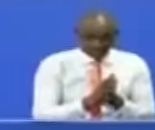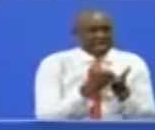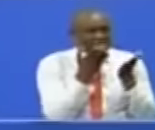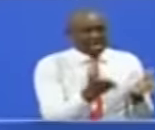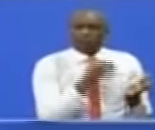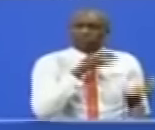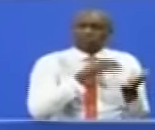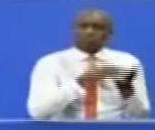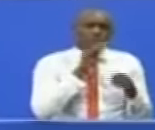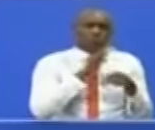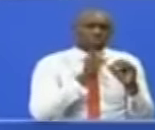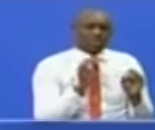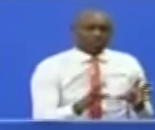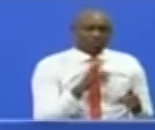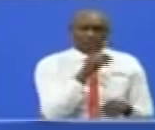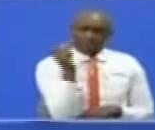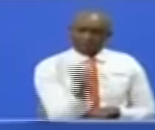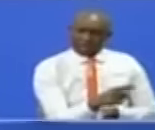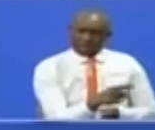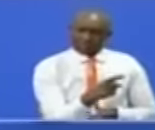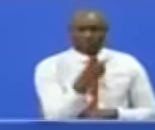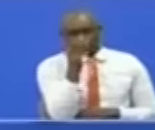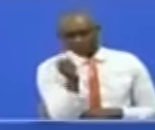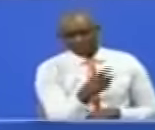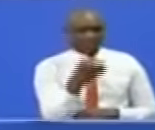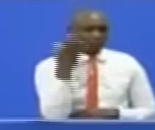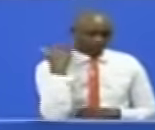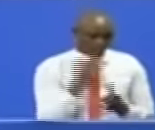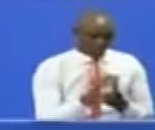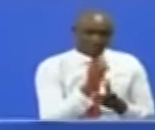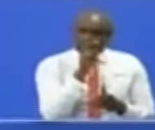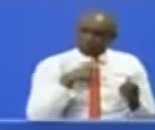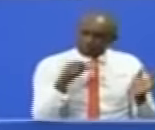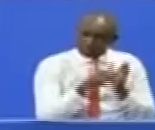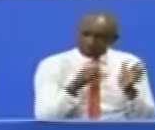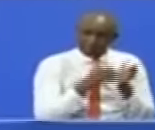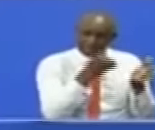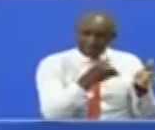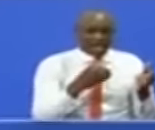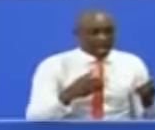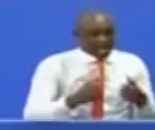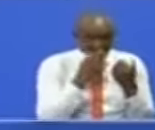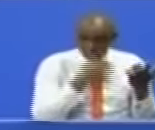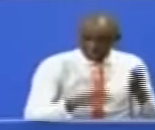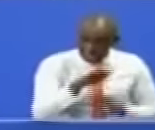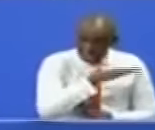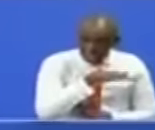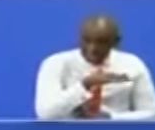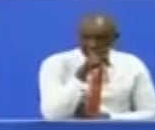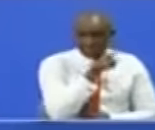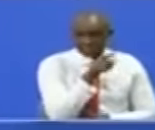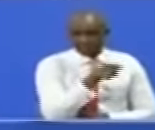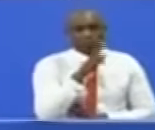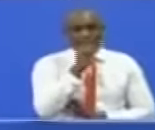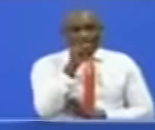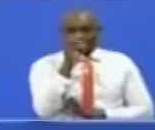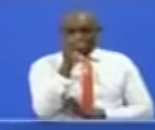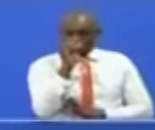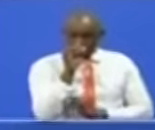hali nzuri. Tuseme mwezi moja ama miezi miwili ambayo imepita, tumeona taharuki ambayo imeshuhudiwa katika maeneo yale ya